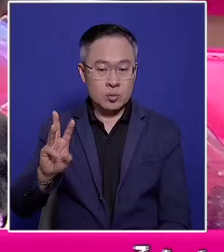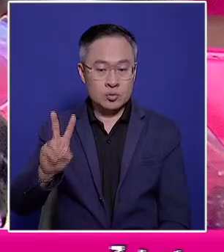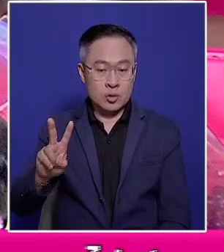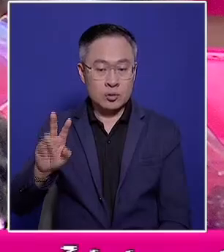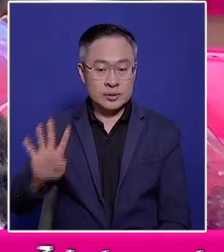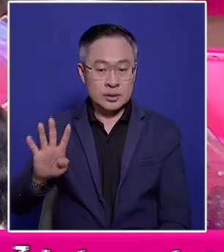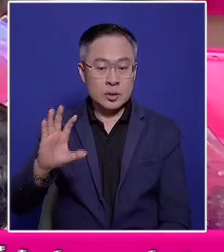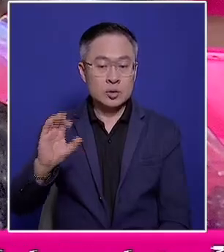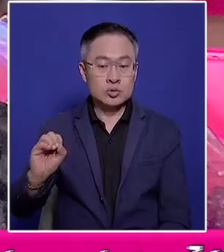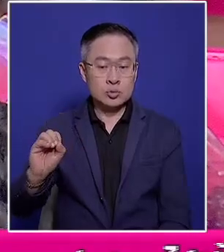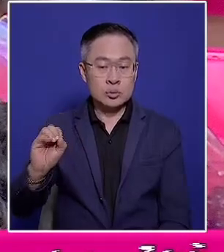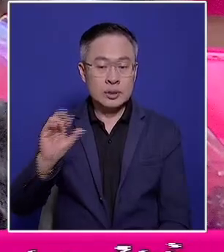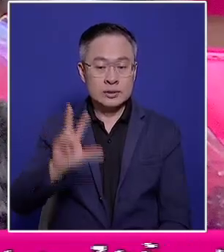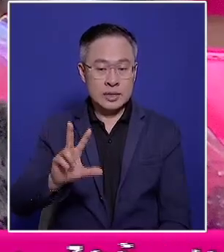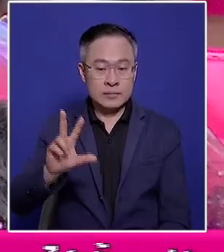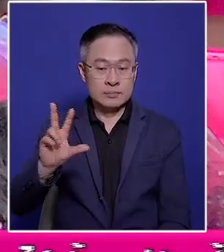8624033